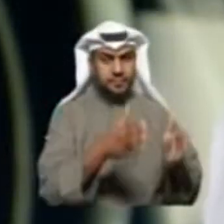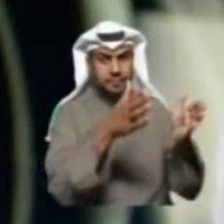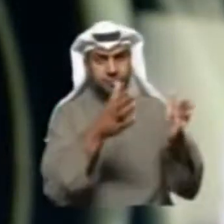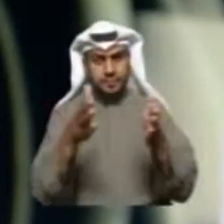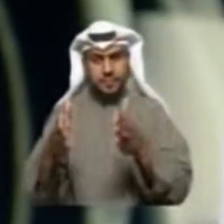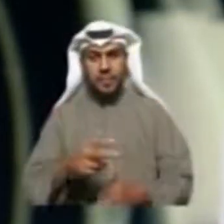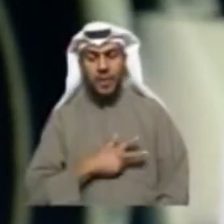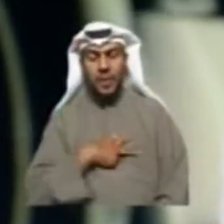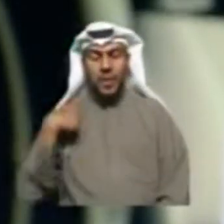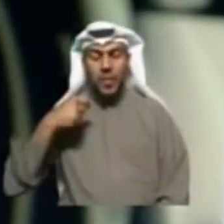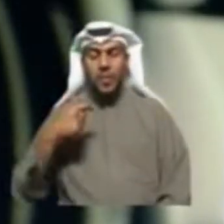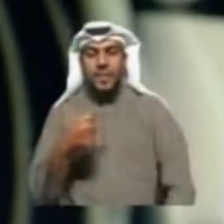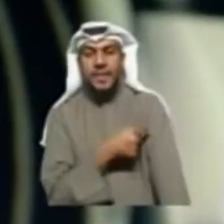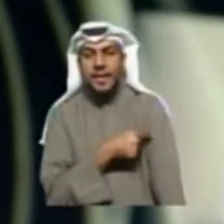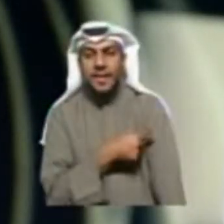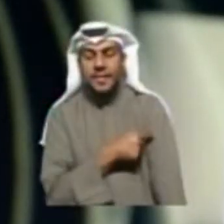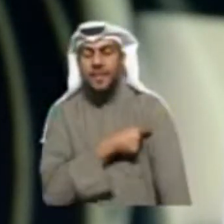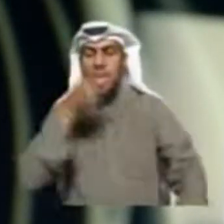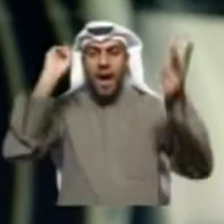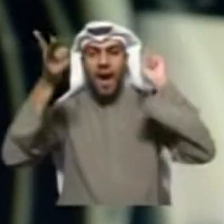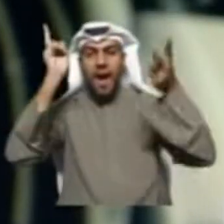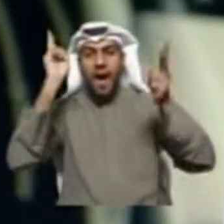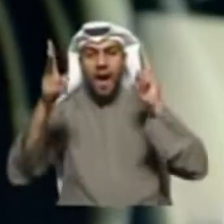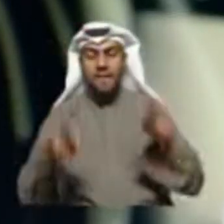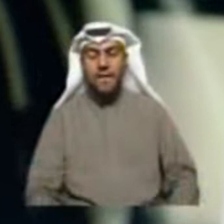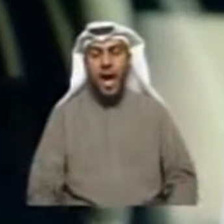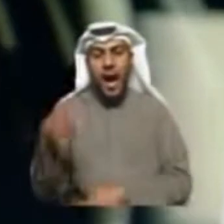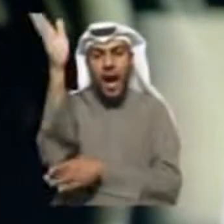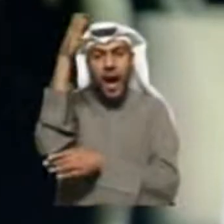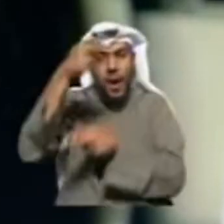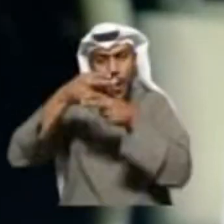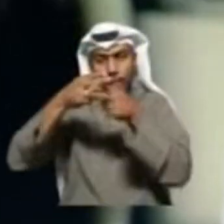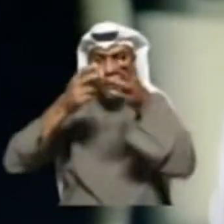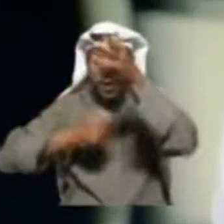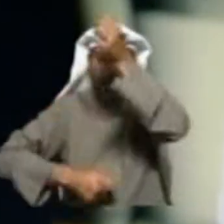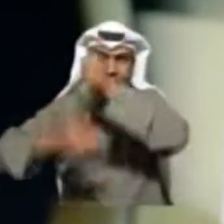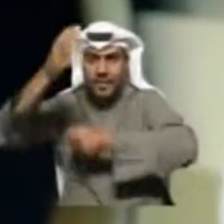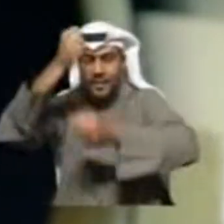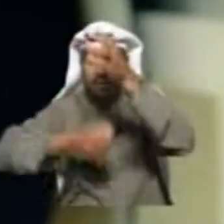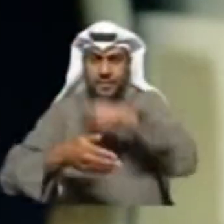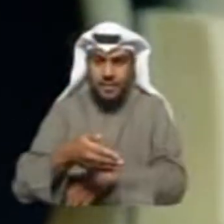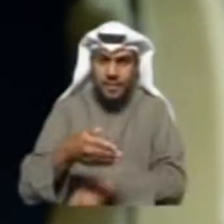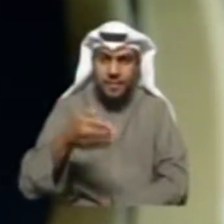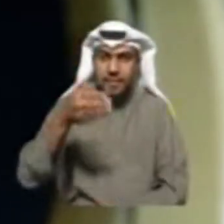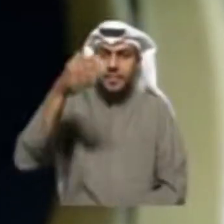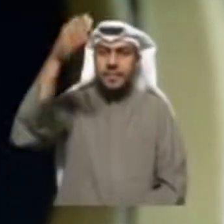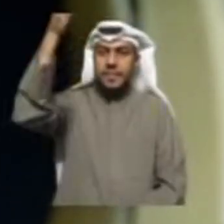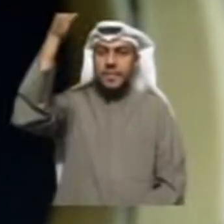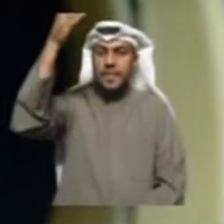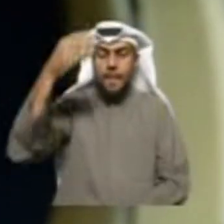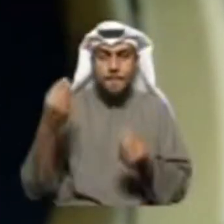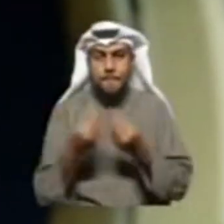احتفلت وزارة الصحة برفع العلم في مبنى ومرافقها بمناسبة بدء الاحتفالات الوطنية بحضور وزير